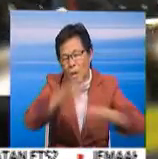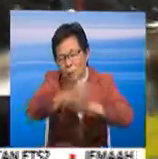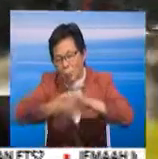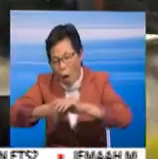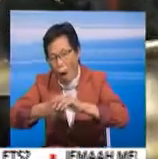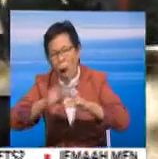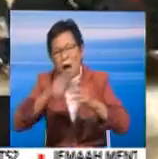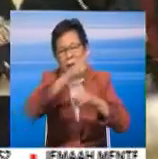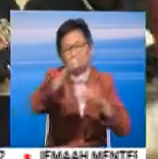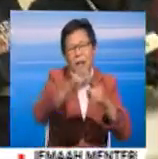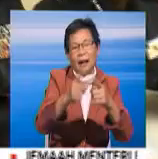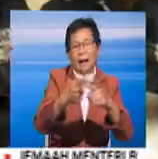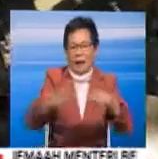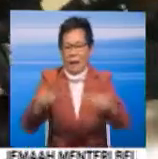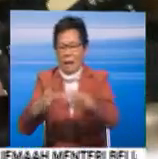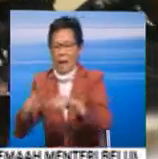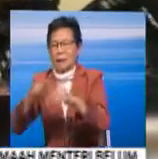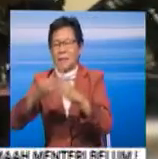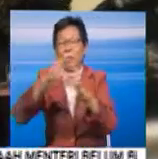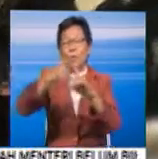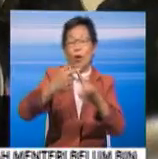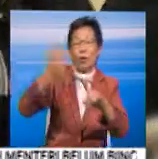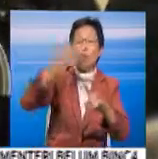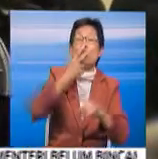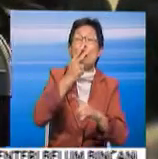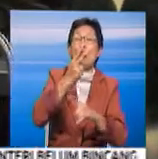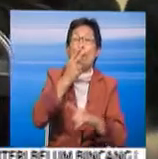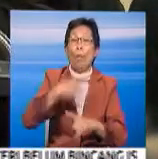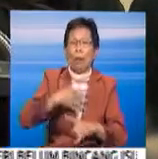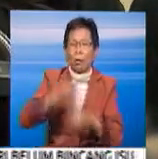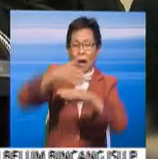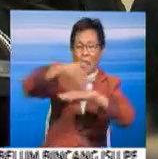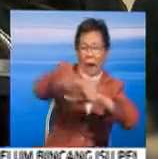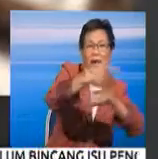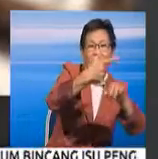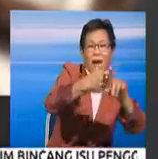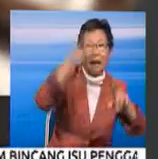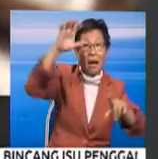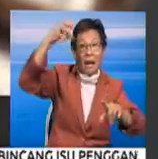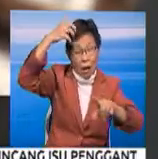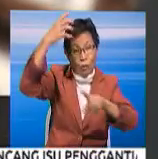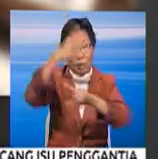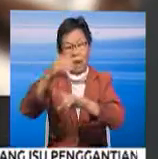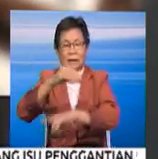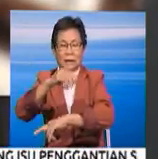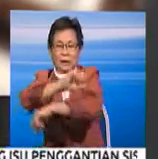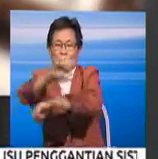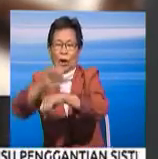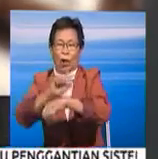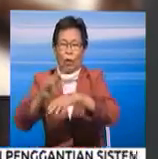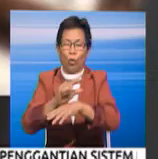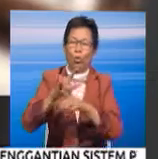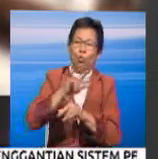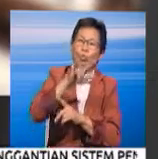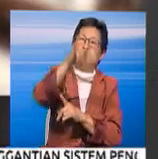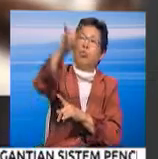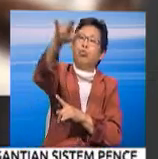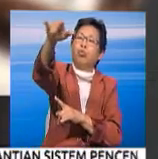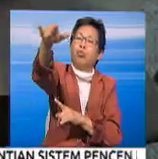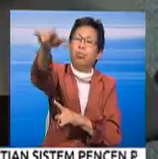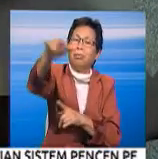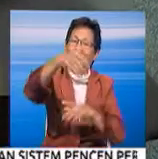berasingan bermula bulan lalu. Rokok putih itu didapati dihantar dari Laos dan Singapura menggunakan penerbangan